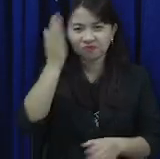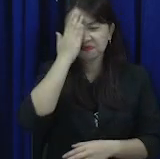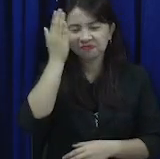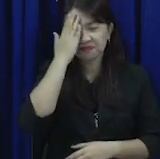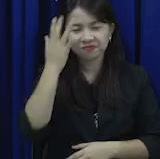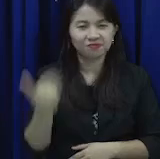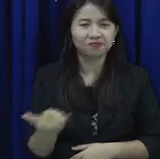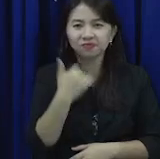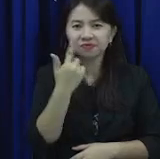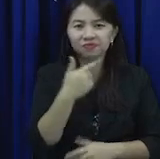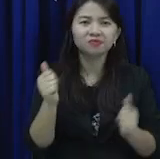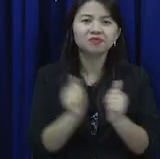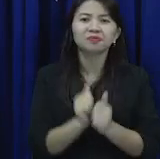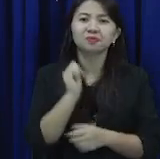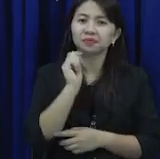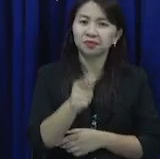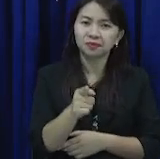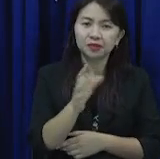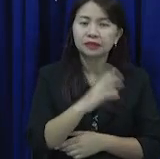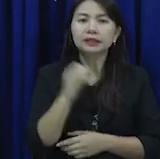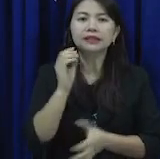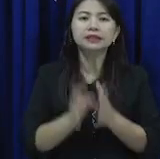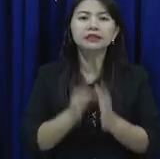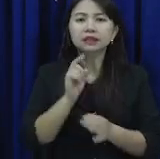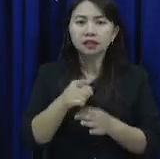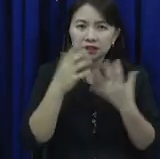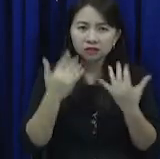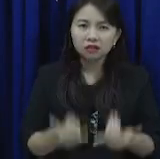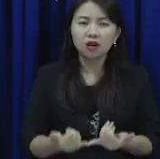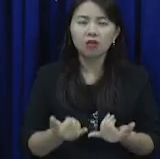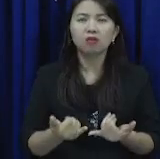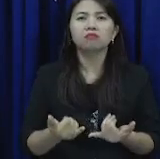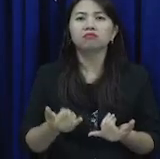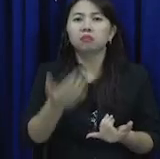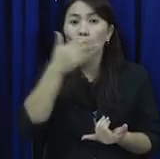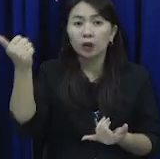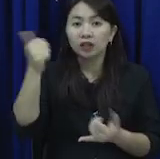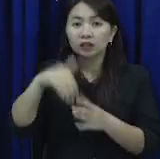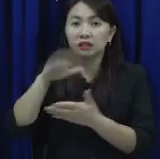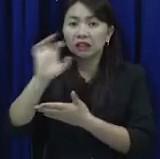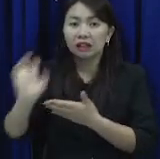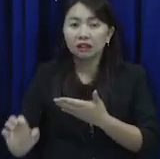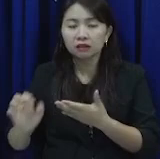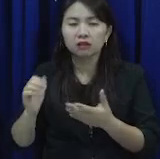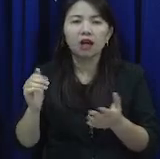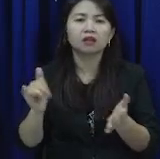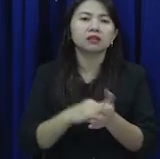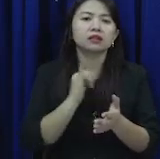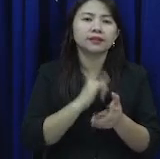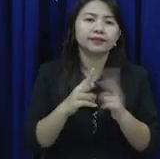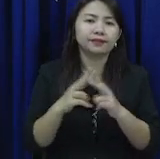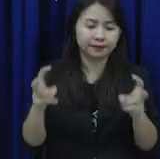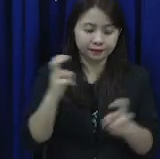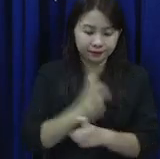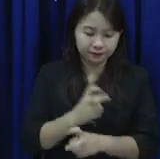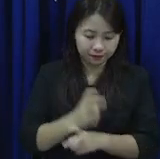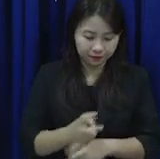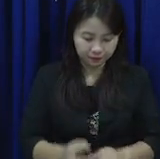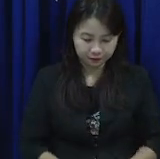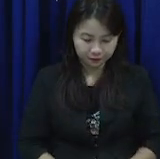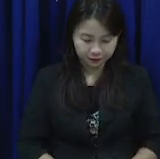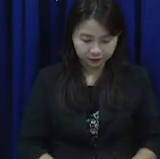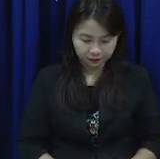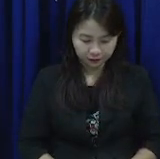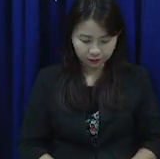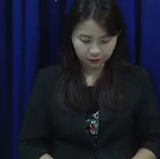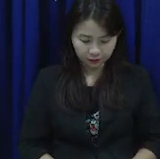mahirap yan kapag ang ktag team mo sa dulo nag-champion pa kayo o ' ba mahirap yan mahirap ag hindi mo napansin